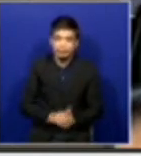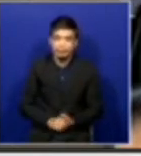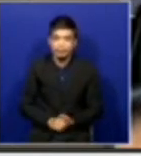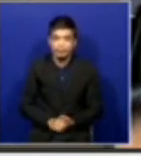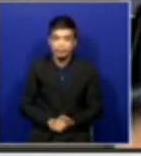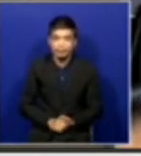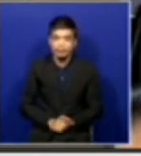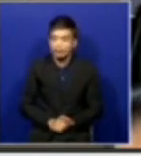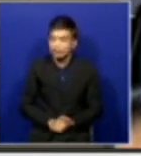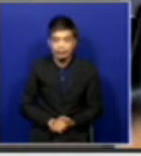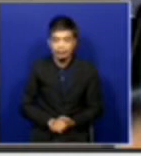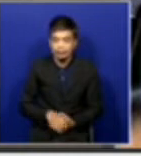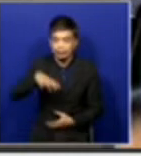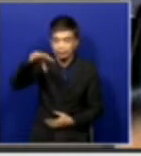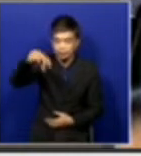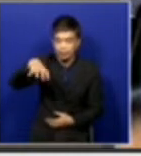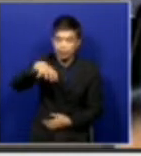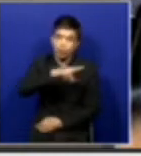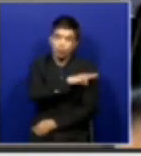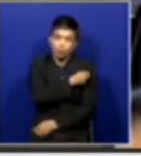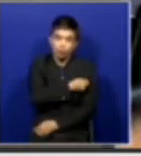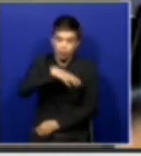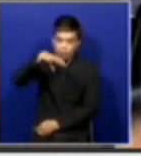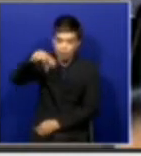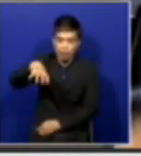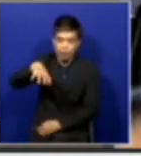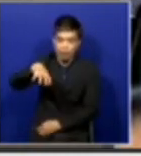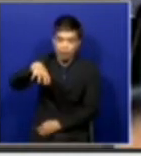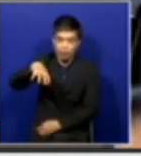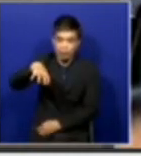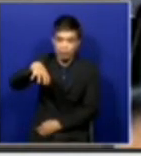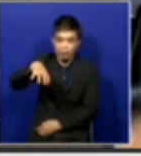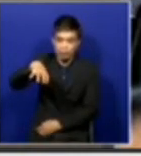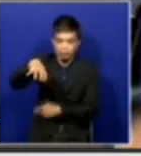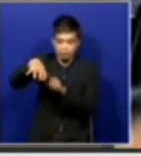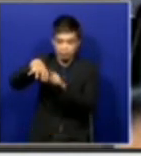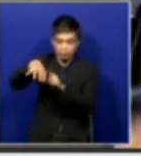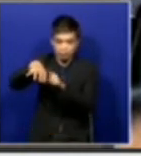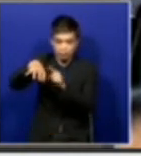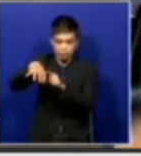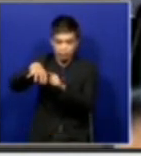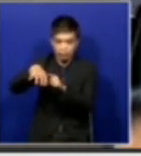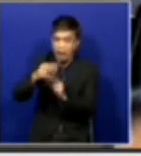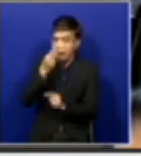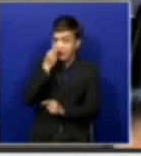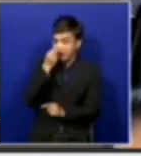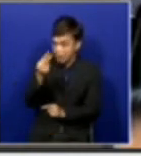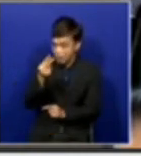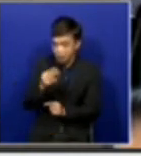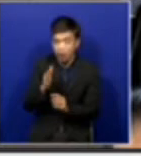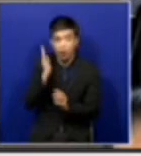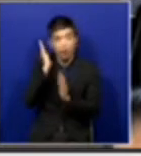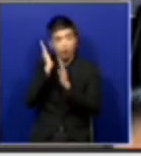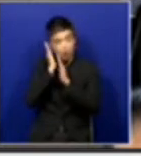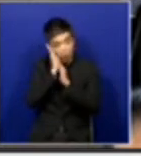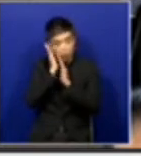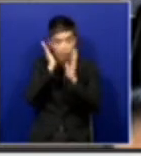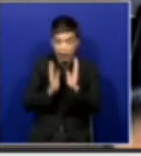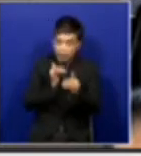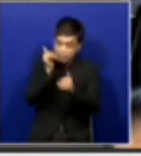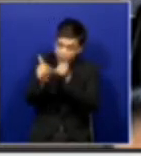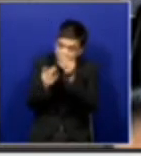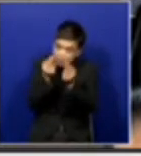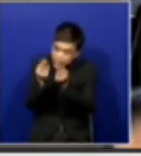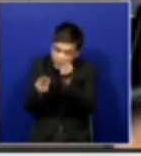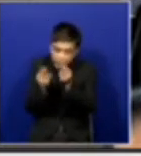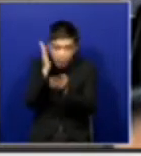พยาบาลนี่นะสมเด็จพระยุพราชบ้านดุงเนี่ยเห็นมากับตาคนมานอนเฝ้าหอบเสือหอบหมอนมานอนเฝ้าคนป่วยไม่มี